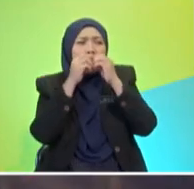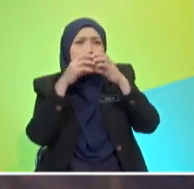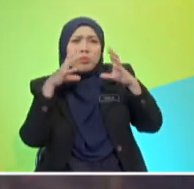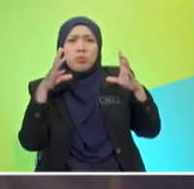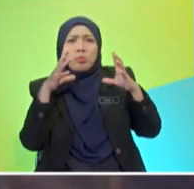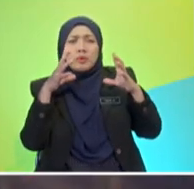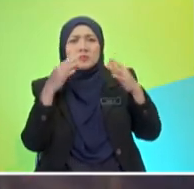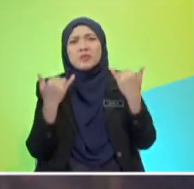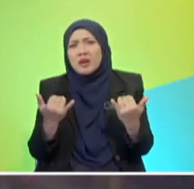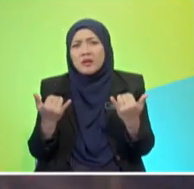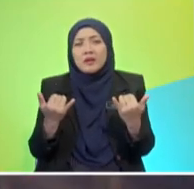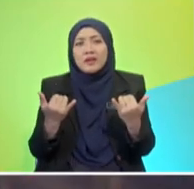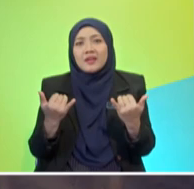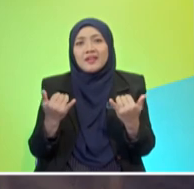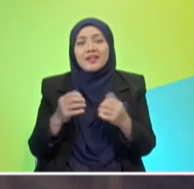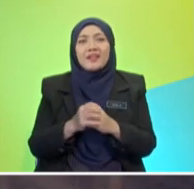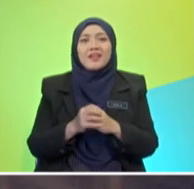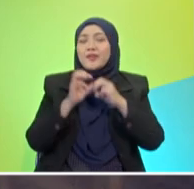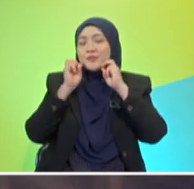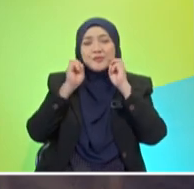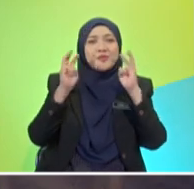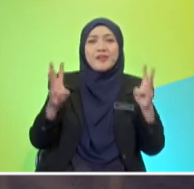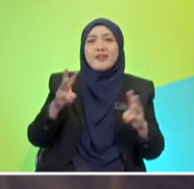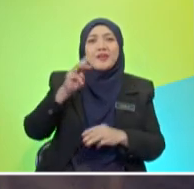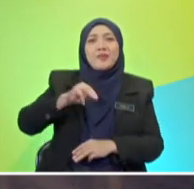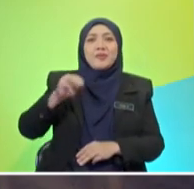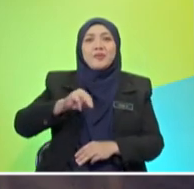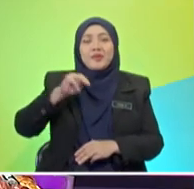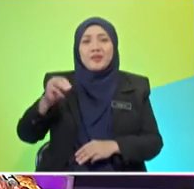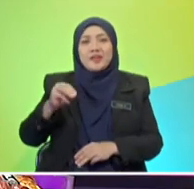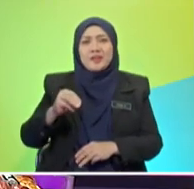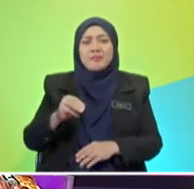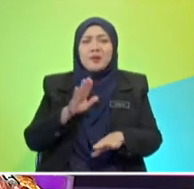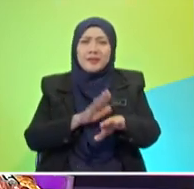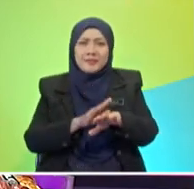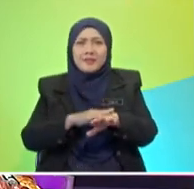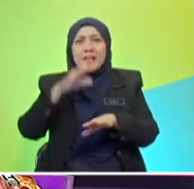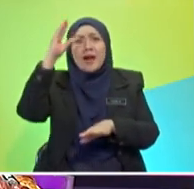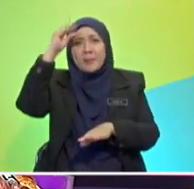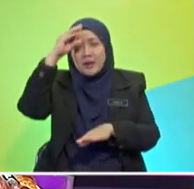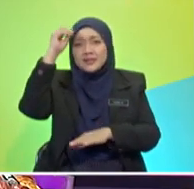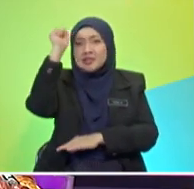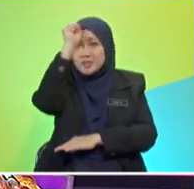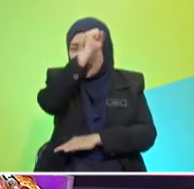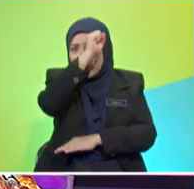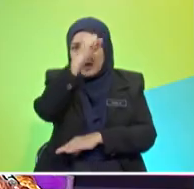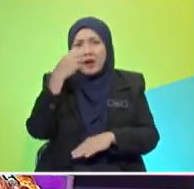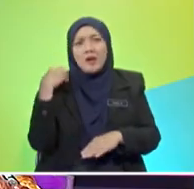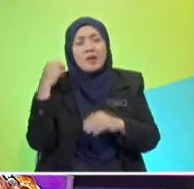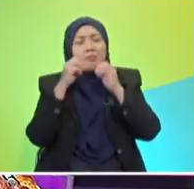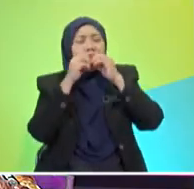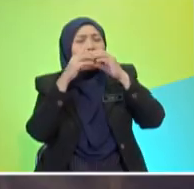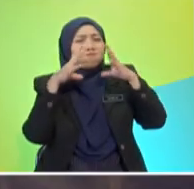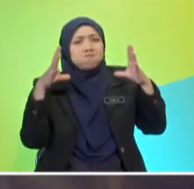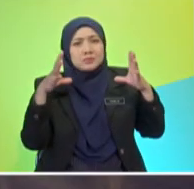balon ni? Wah, murid-murid kemain meriah kan balon dekat Sean tu. Okey, Sean dan murid-murid, kita nak